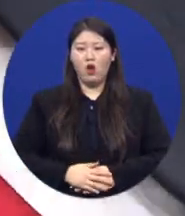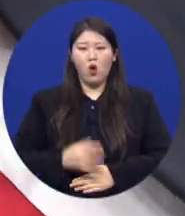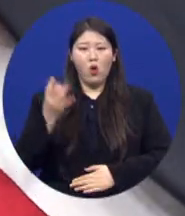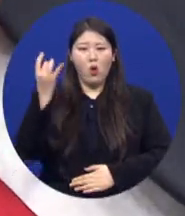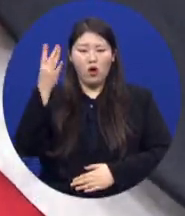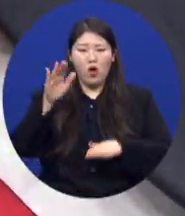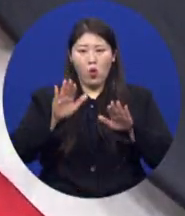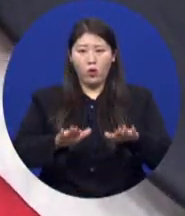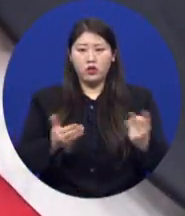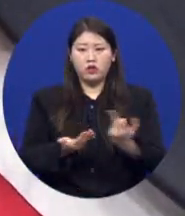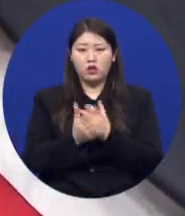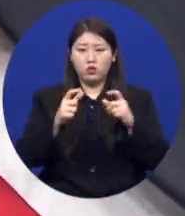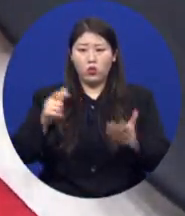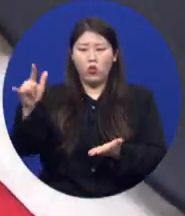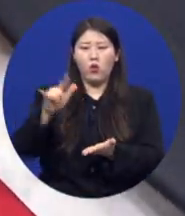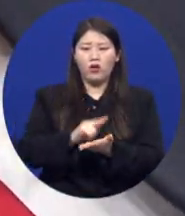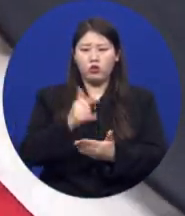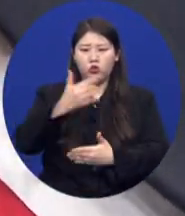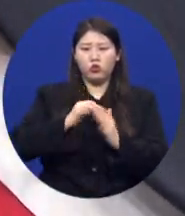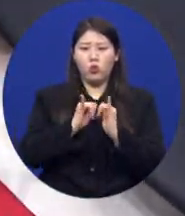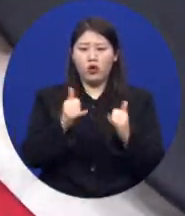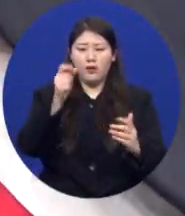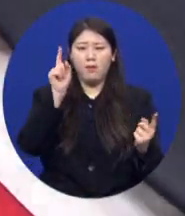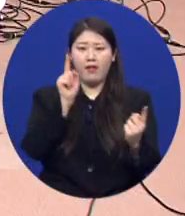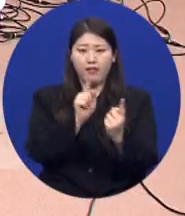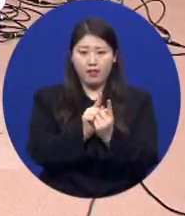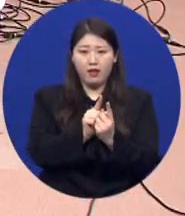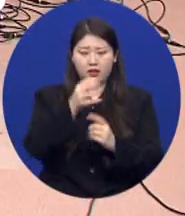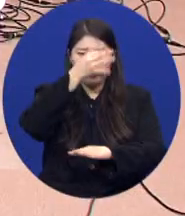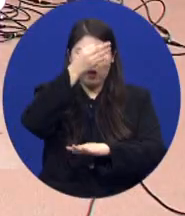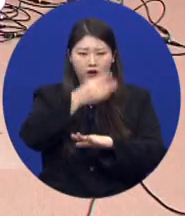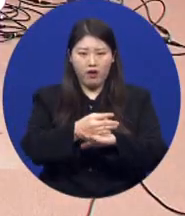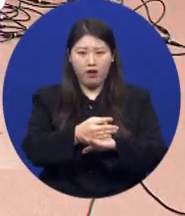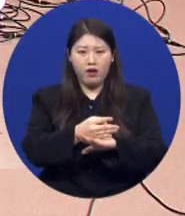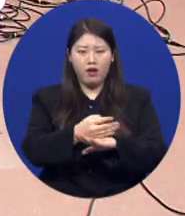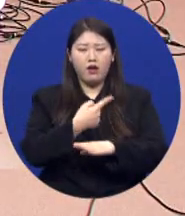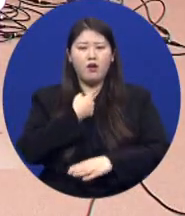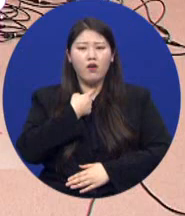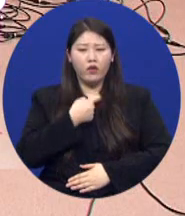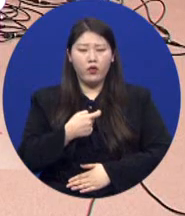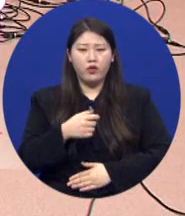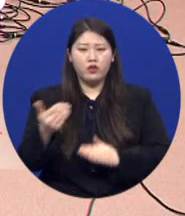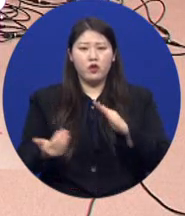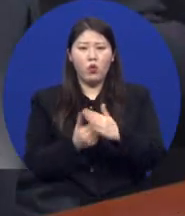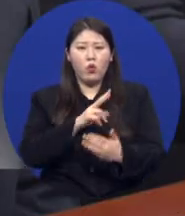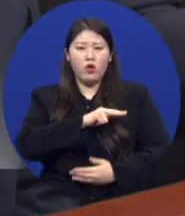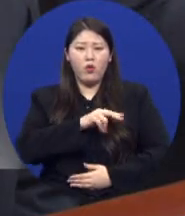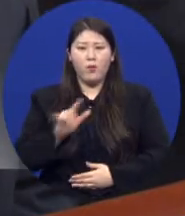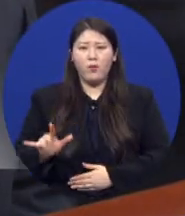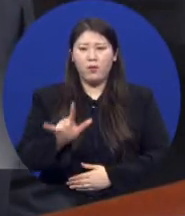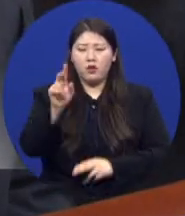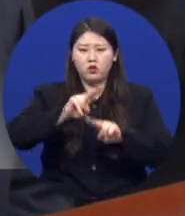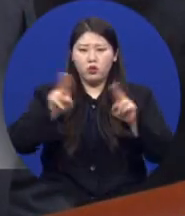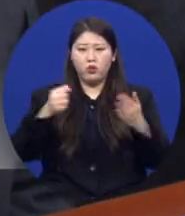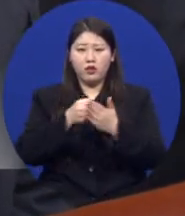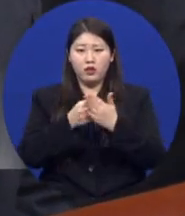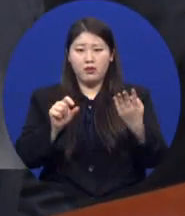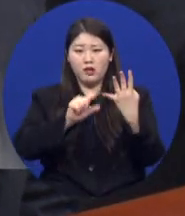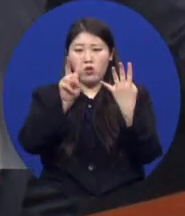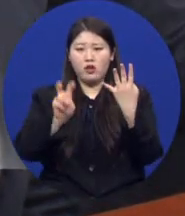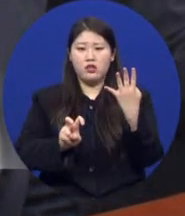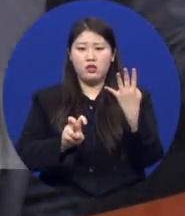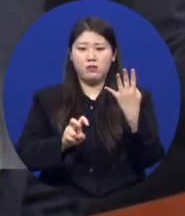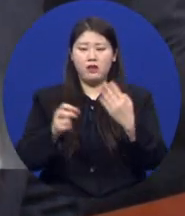당초 오늘 제주를 방문해 유족회를 만나 사과하려던 김 최고위원은 강풍으로 인해 항공기가 결항되면서 오는 20일